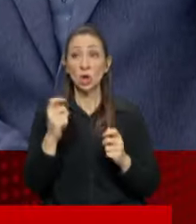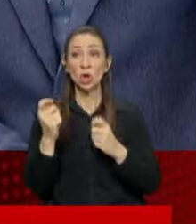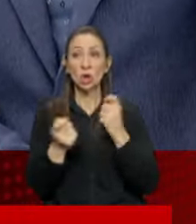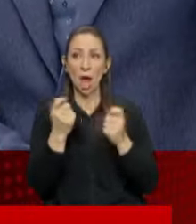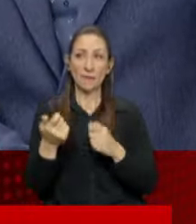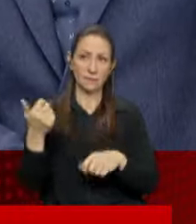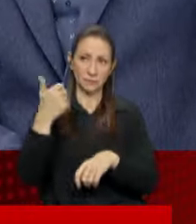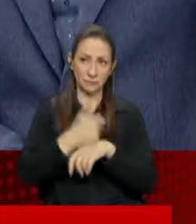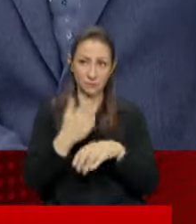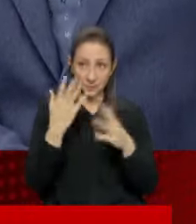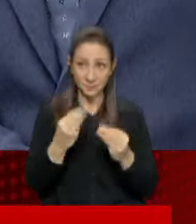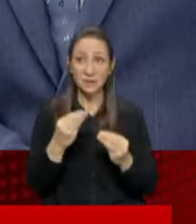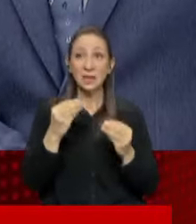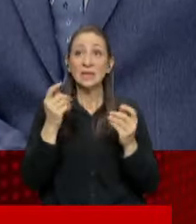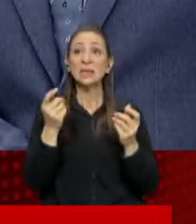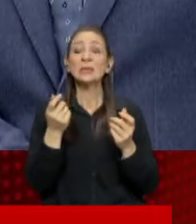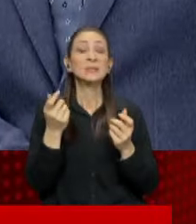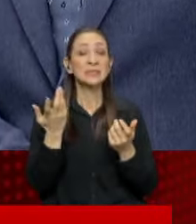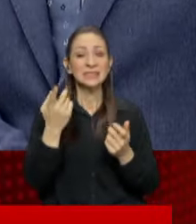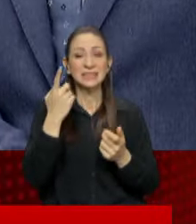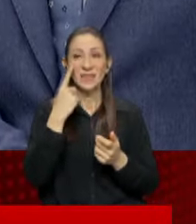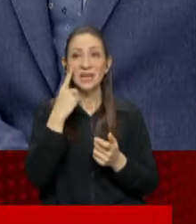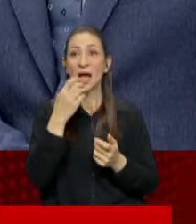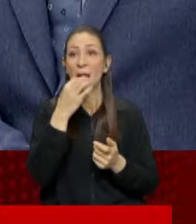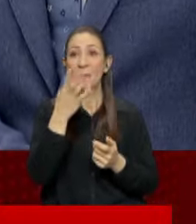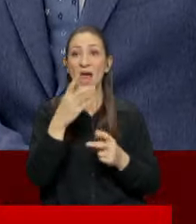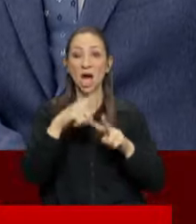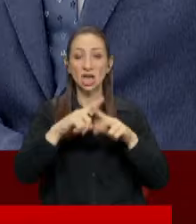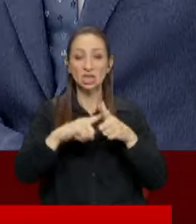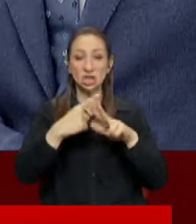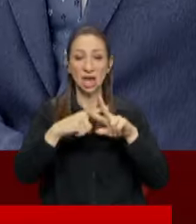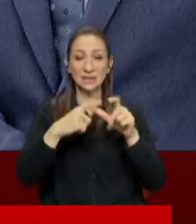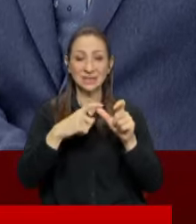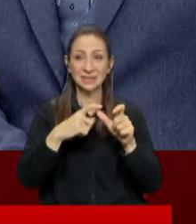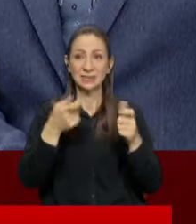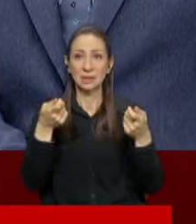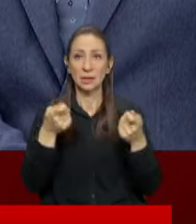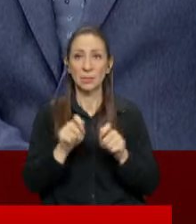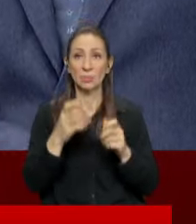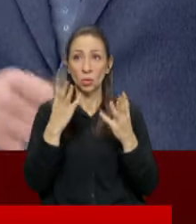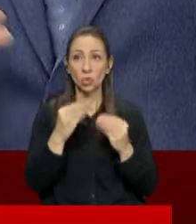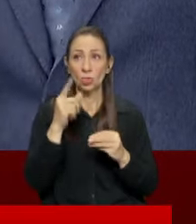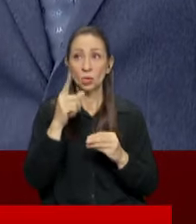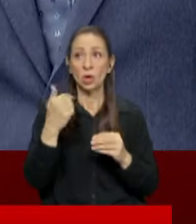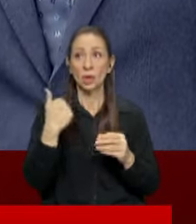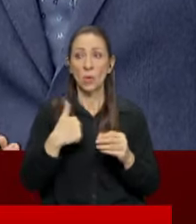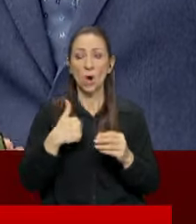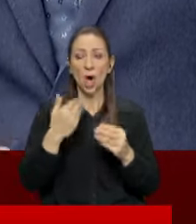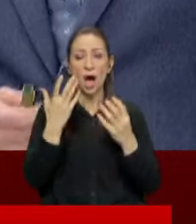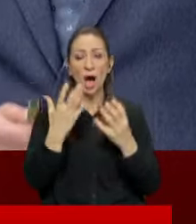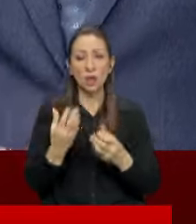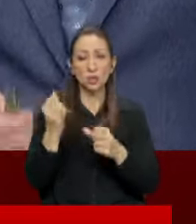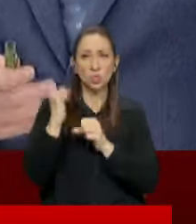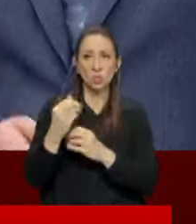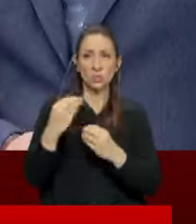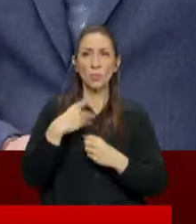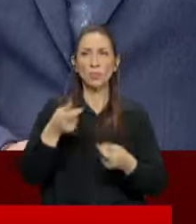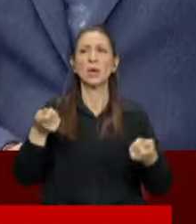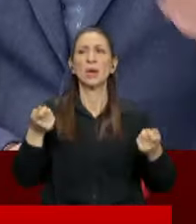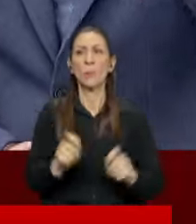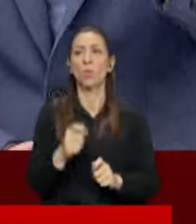başına geldi. Yaptığı icraatlerden biri de devlet haber ajansını kapatmak oldu. Milei'nin bu kamuya bir yük getiriyor. O yüzden ben